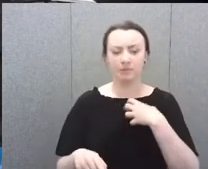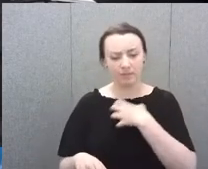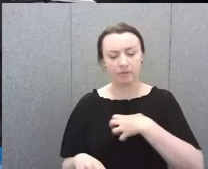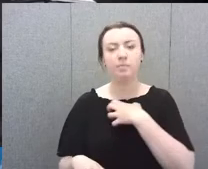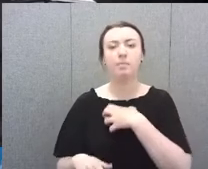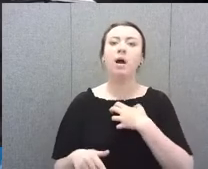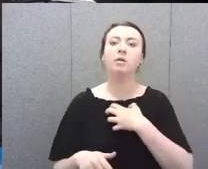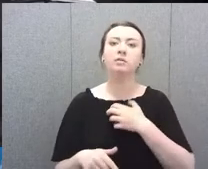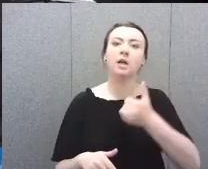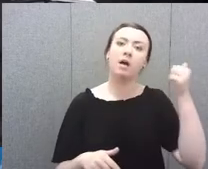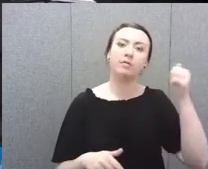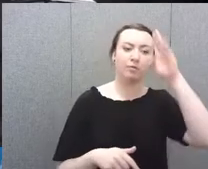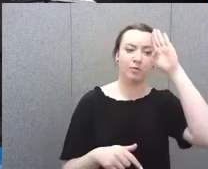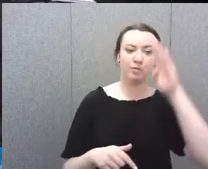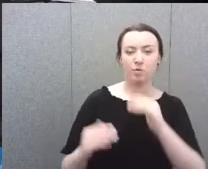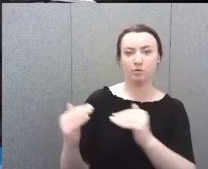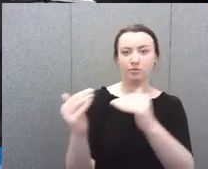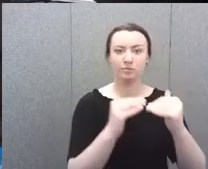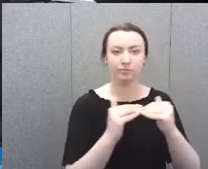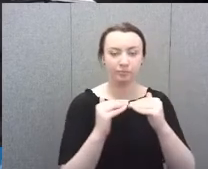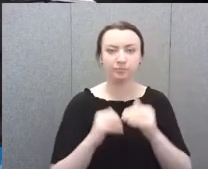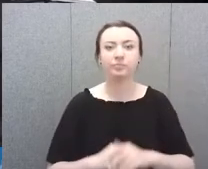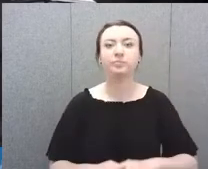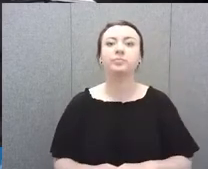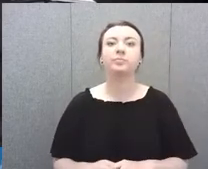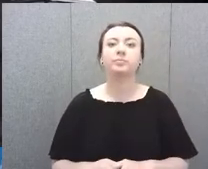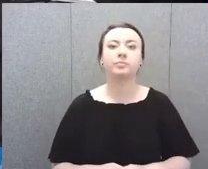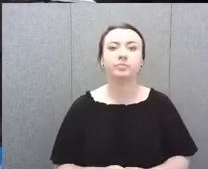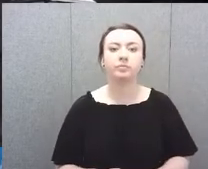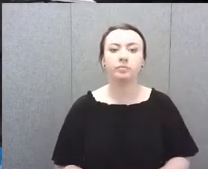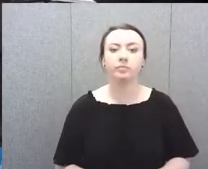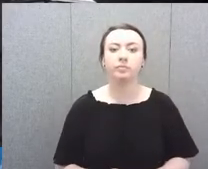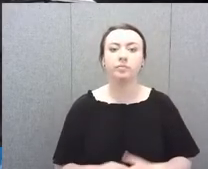частью гендерного вопроса? Страны